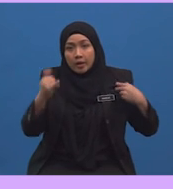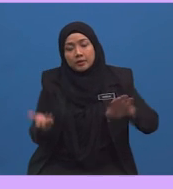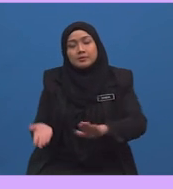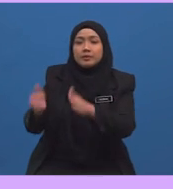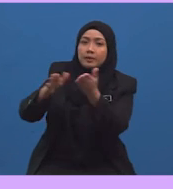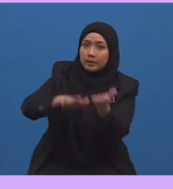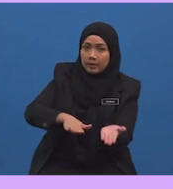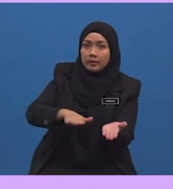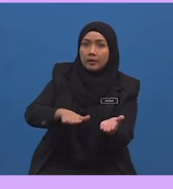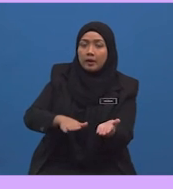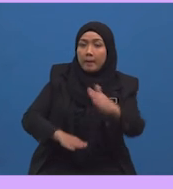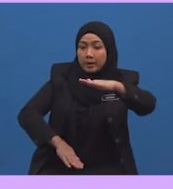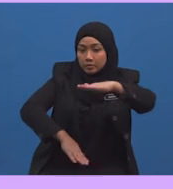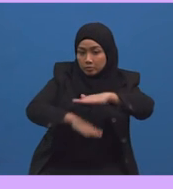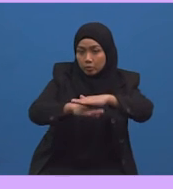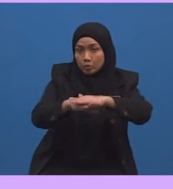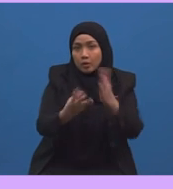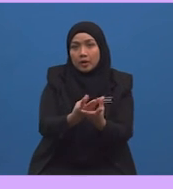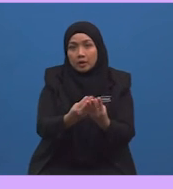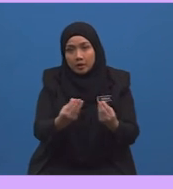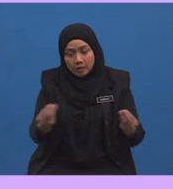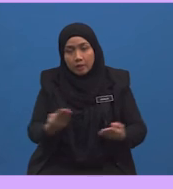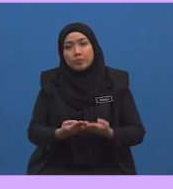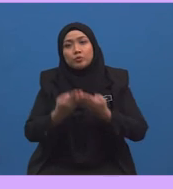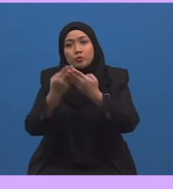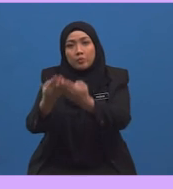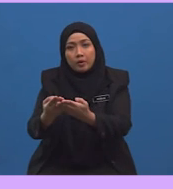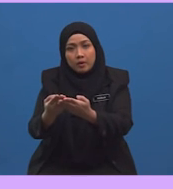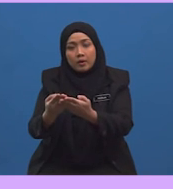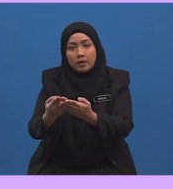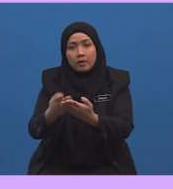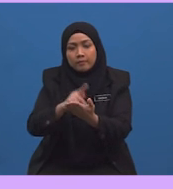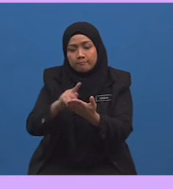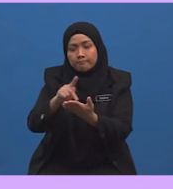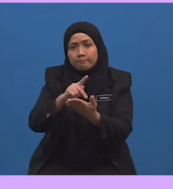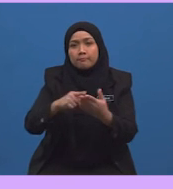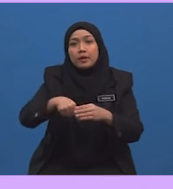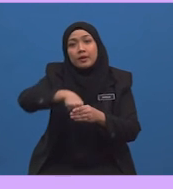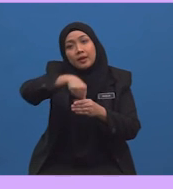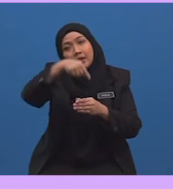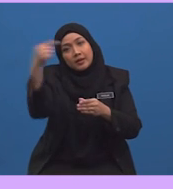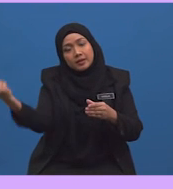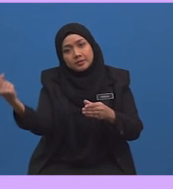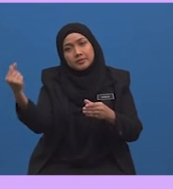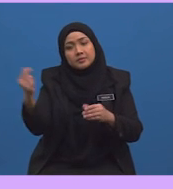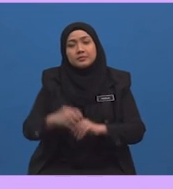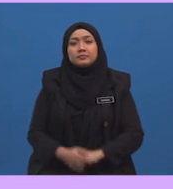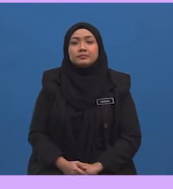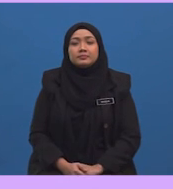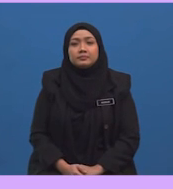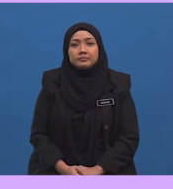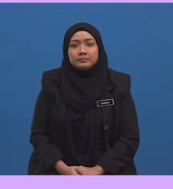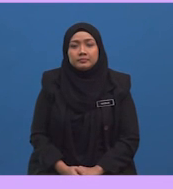dan kulat di dalam tanah juga menyumbang kepada kuantiti gas ini di udara